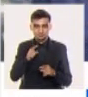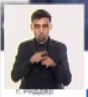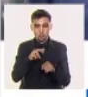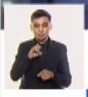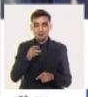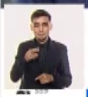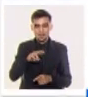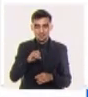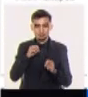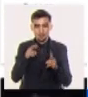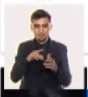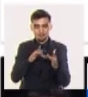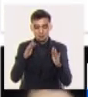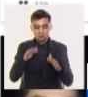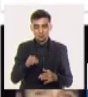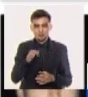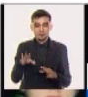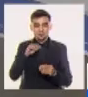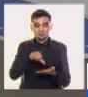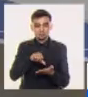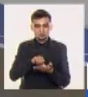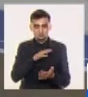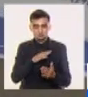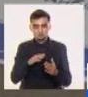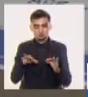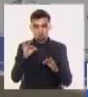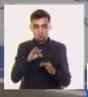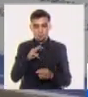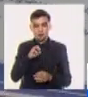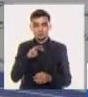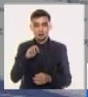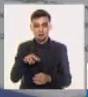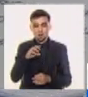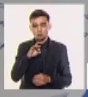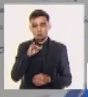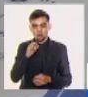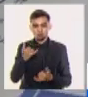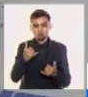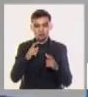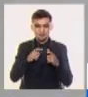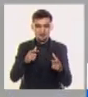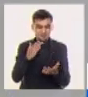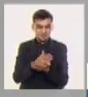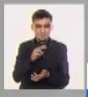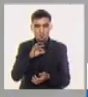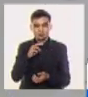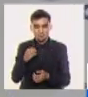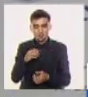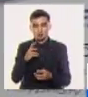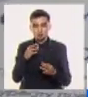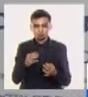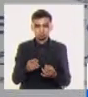премии. Итоги организаторы подвели традиционно в преддверии Дня металлурга. К сожалению, из-за пандемии широкой торжественной части